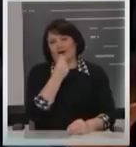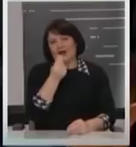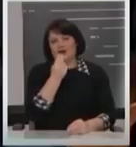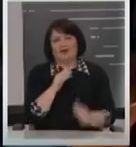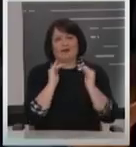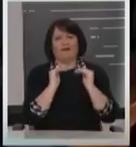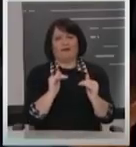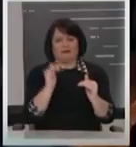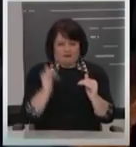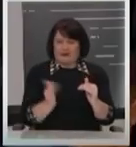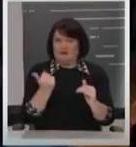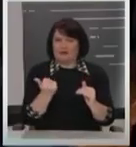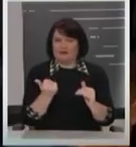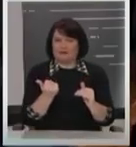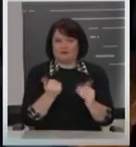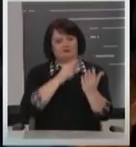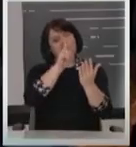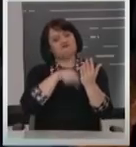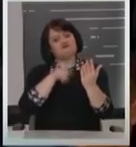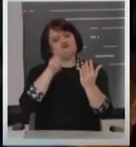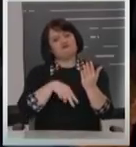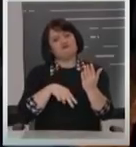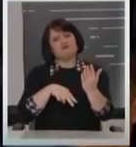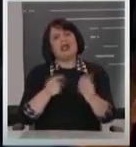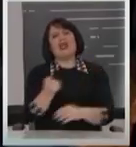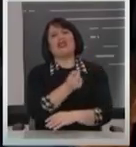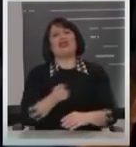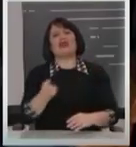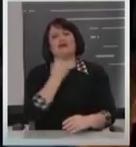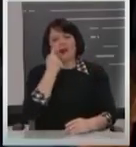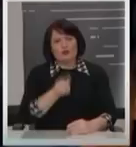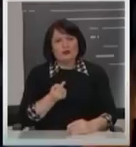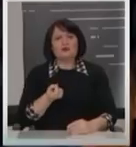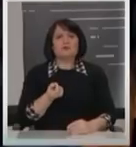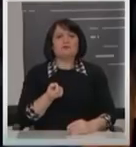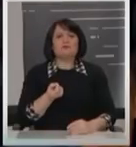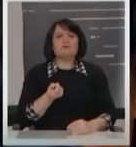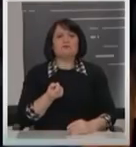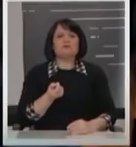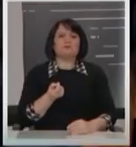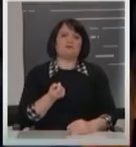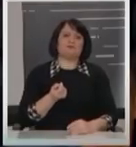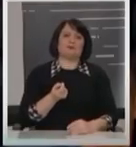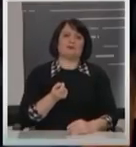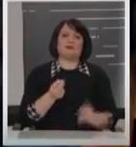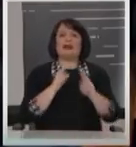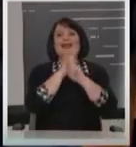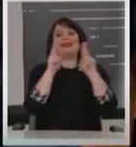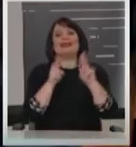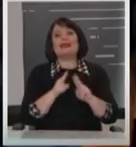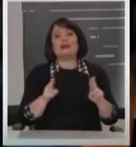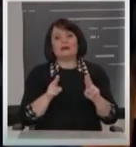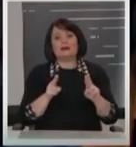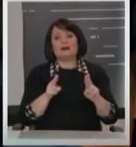πέσει. Και διαβάζουμε μάλιστα στη σχετική ειδησιογραφία ότι ο διεθνής κολοσσός στο